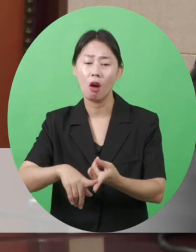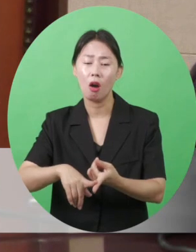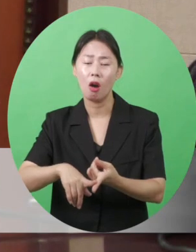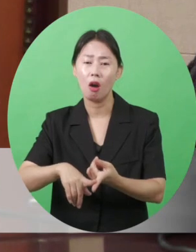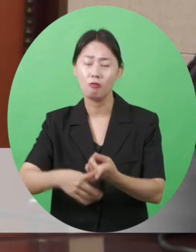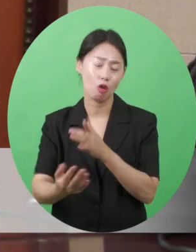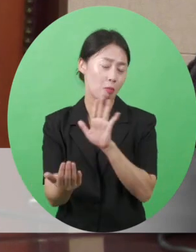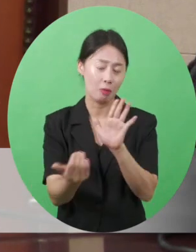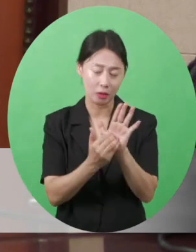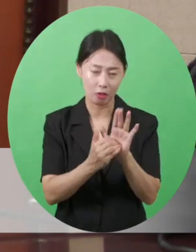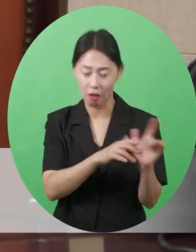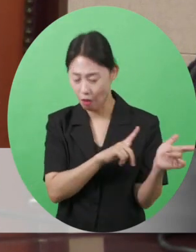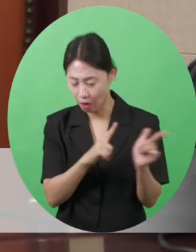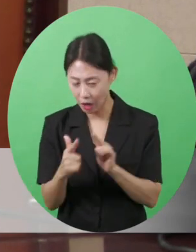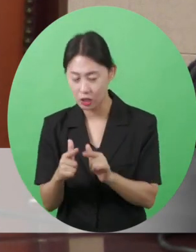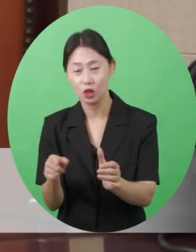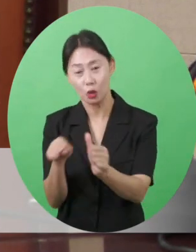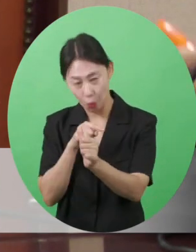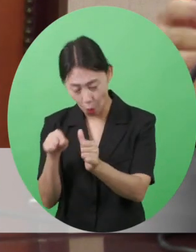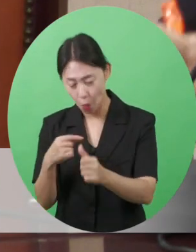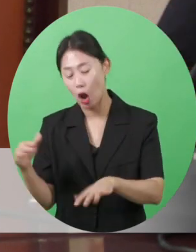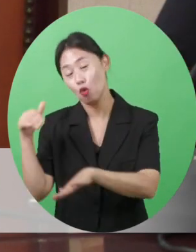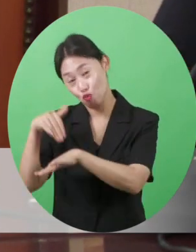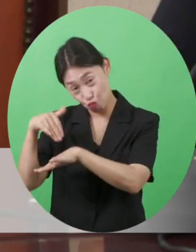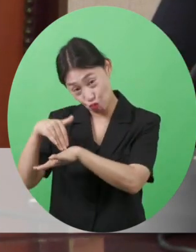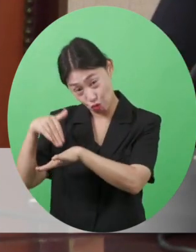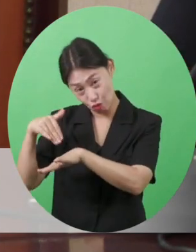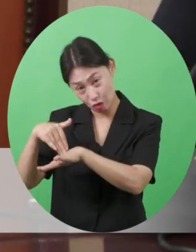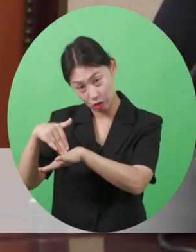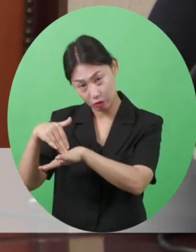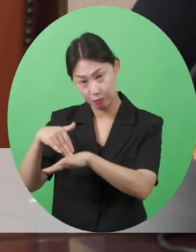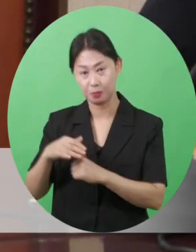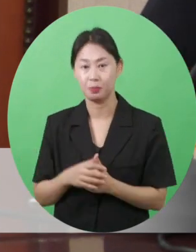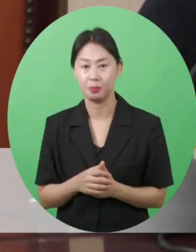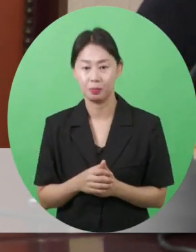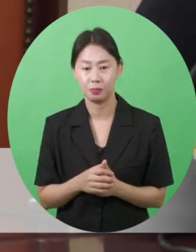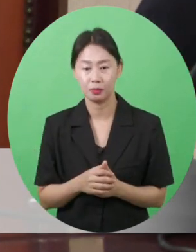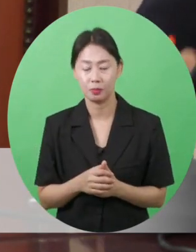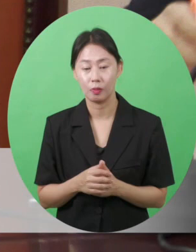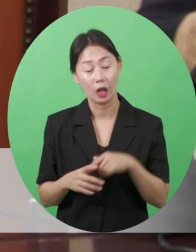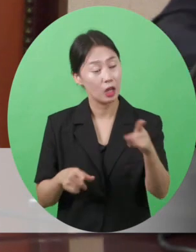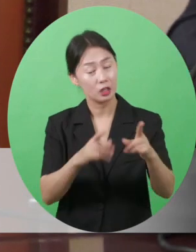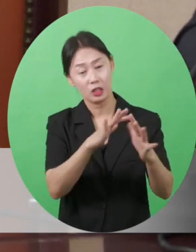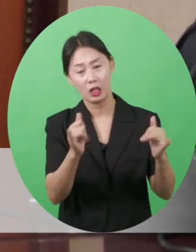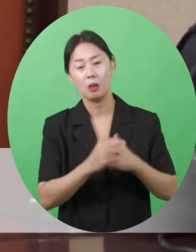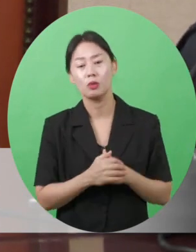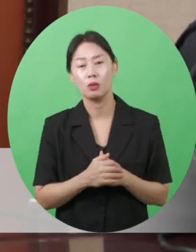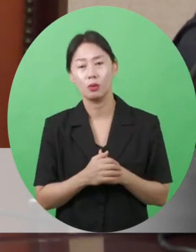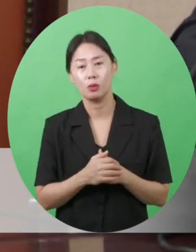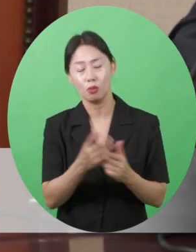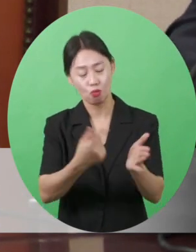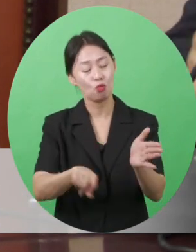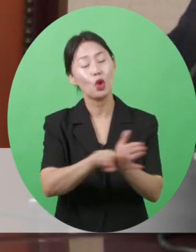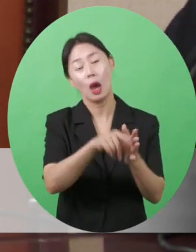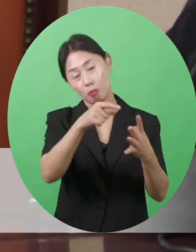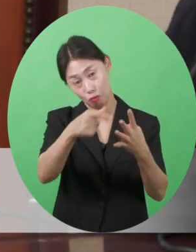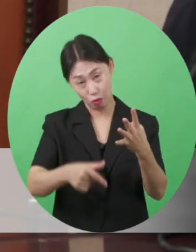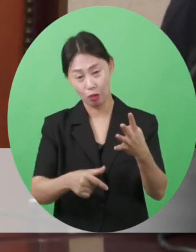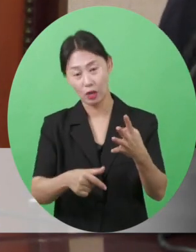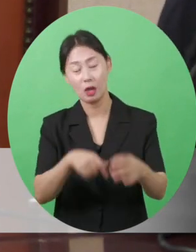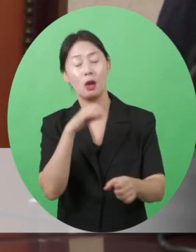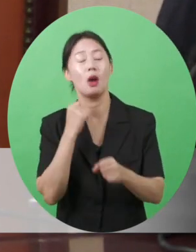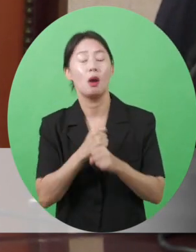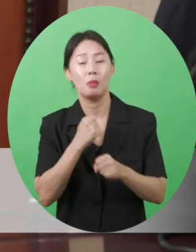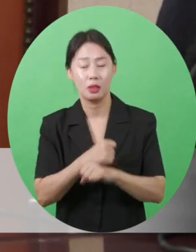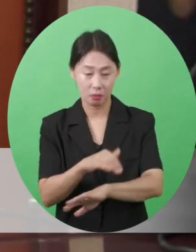교육이라든가 훈련을 통해서 다양화시키고 특히 그분들을 위한 힐링 프로그램도 저희 전남도